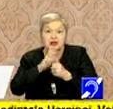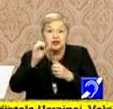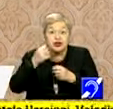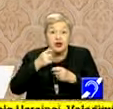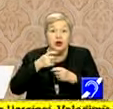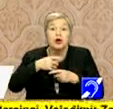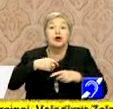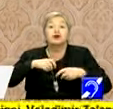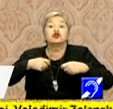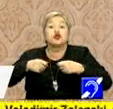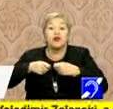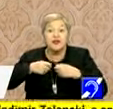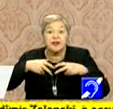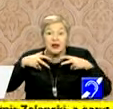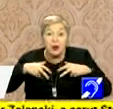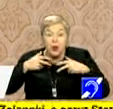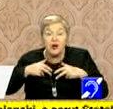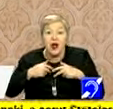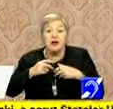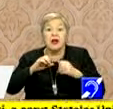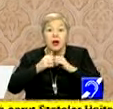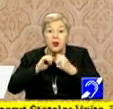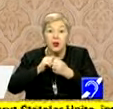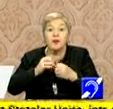societatea ucrainiană.